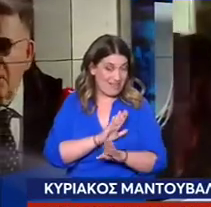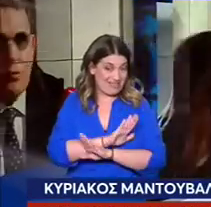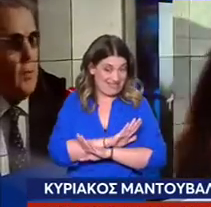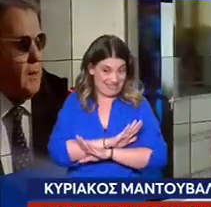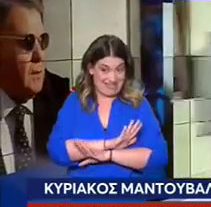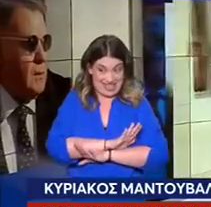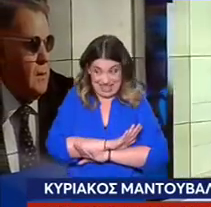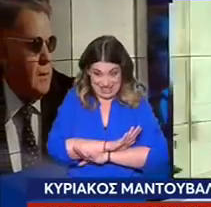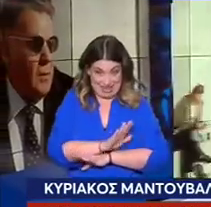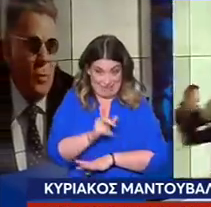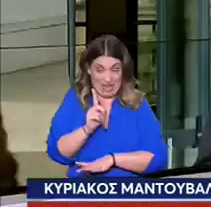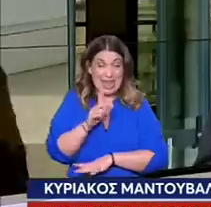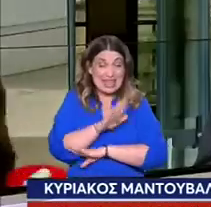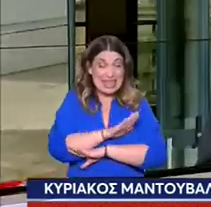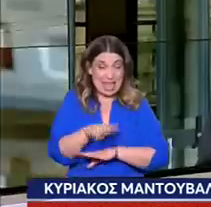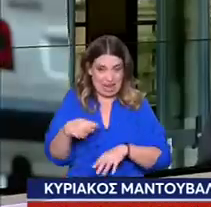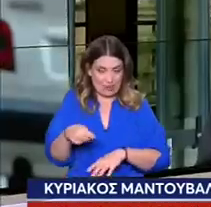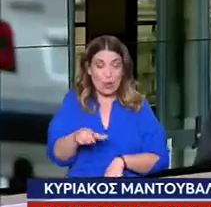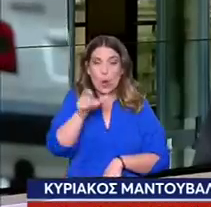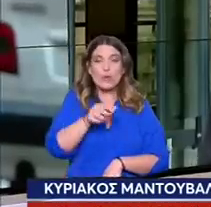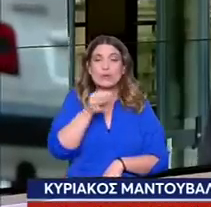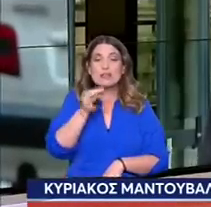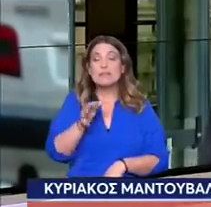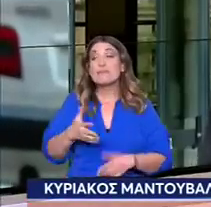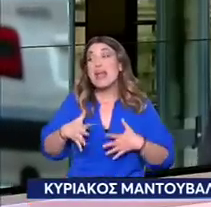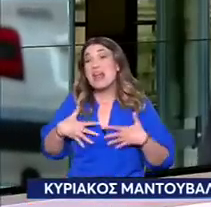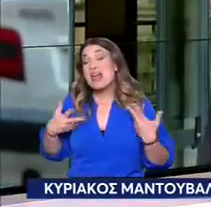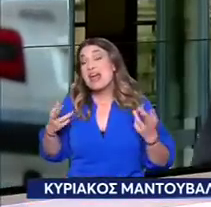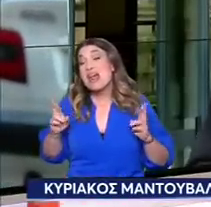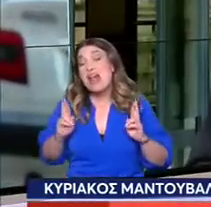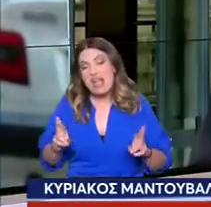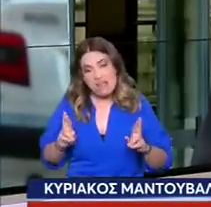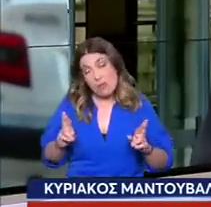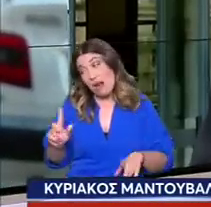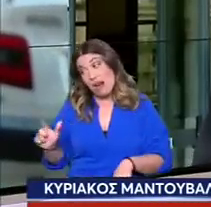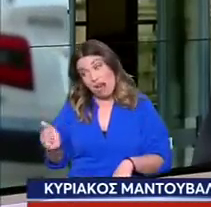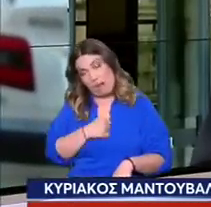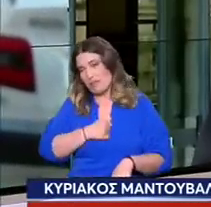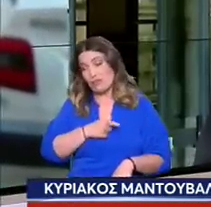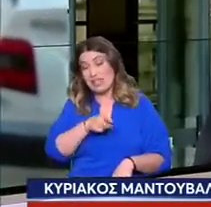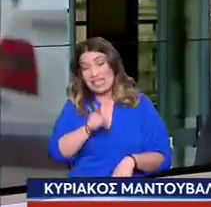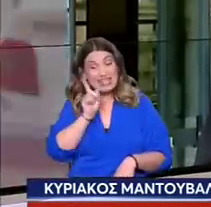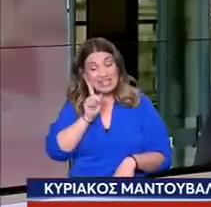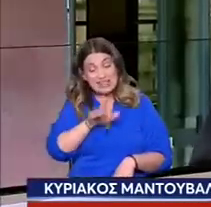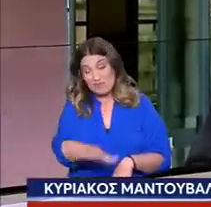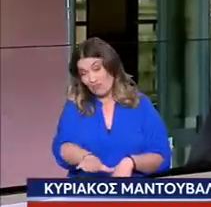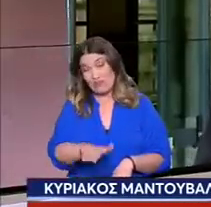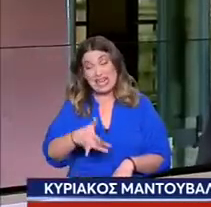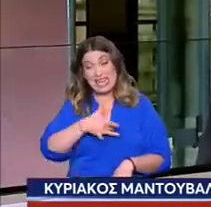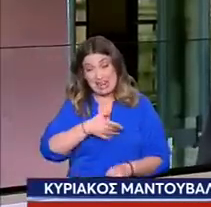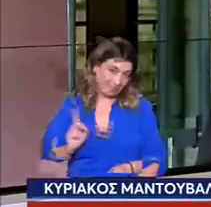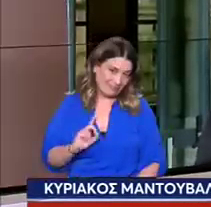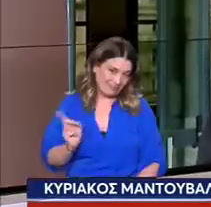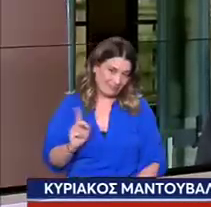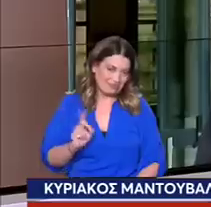του Δικαστηρίου ήταν «και εύχομαι να πιστεύετε ότι δεν πέθανε από την καρδιά του». Και εκεί η Πρόεδρος την επανέφερε και της είπε «σας παρακαλώ, δεν είναι εδώ